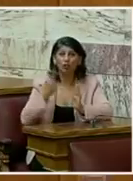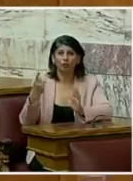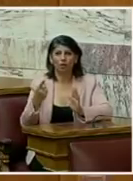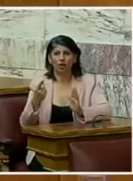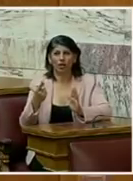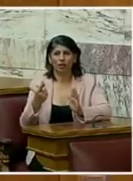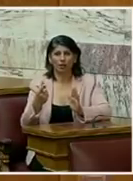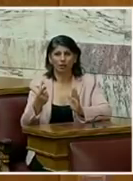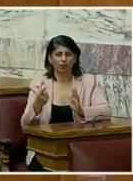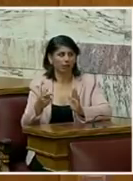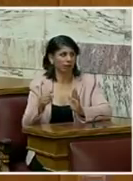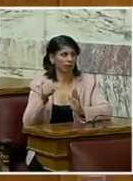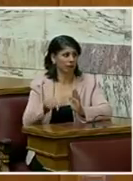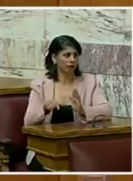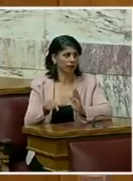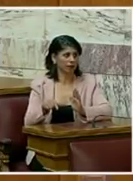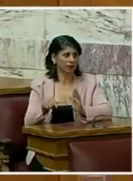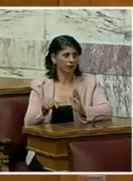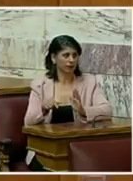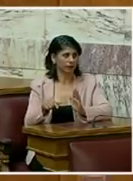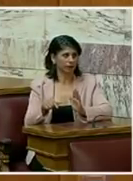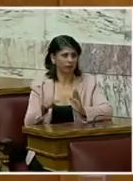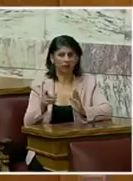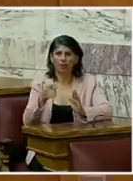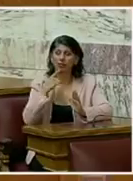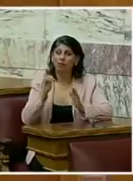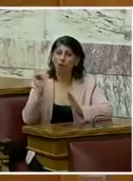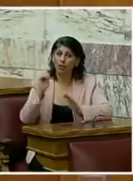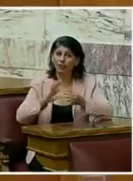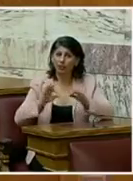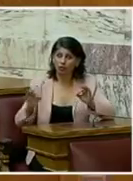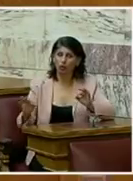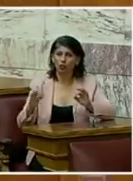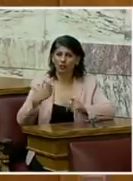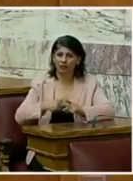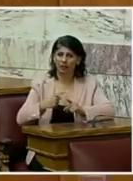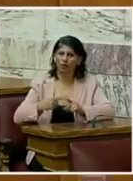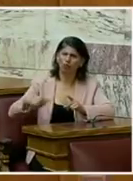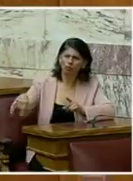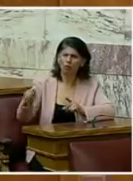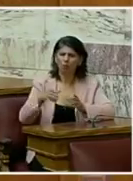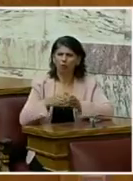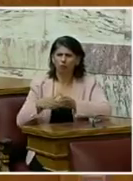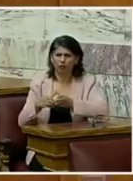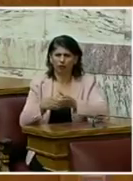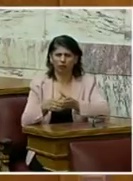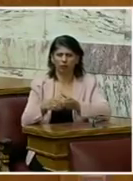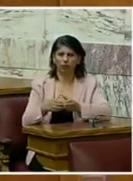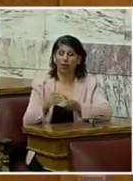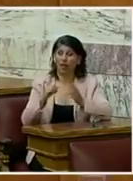είναι ακόμα μελανό σημείο στην πολιτική ιστορία του τόπου και στην ιστορία των πολιτικών κομμάτων. Και το αναφέρω.